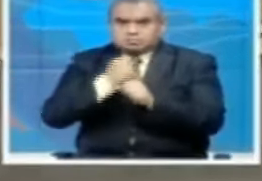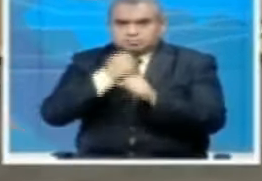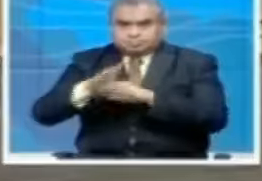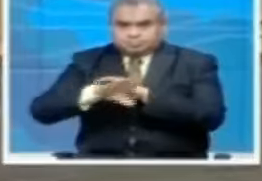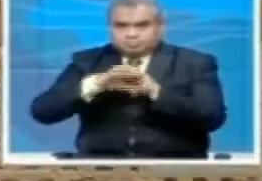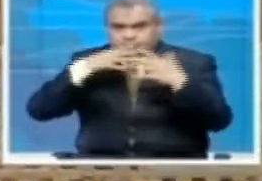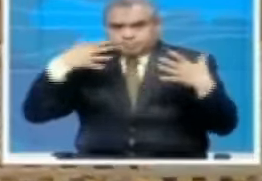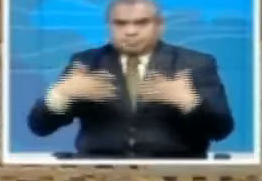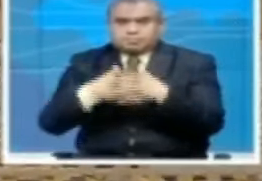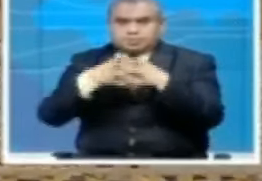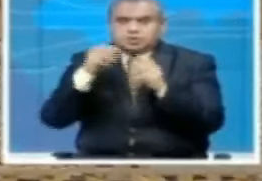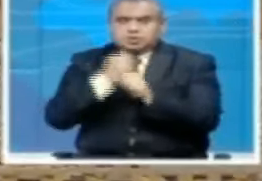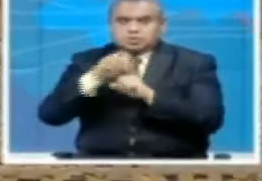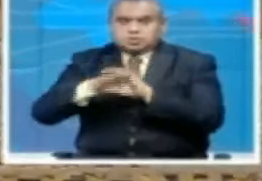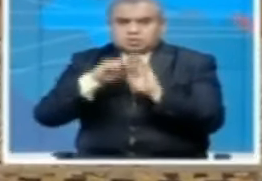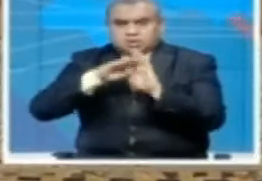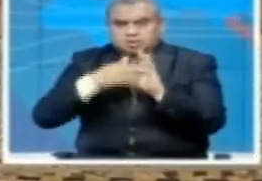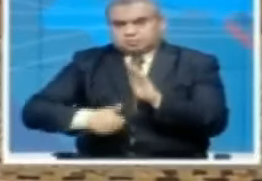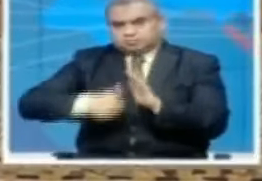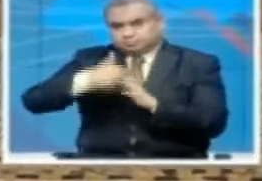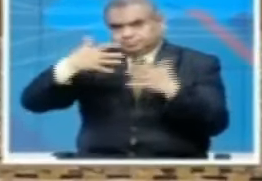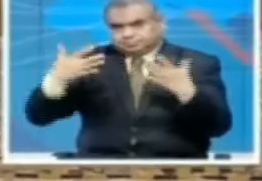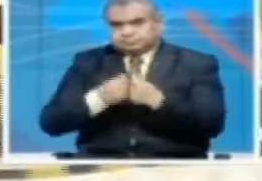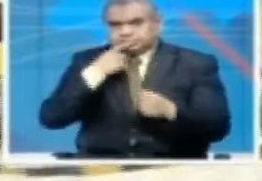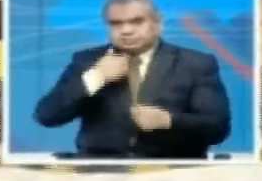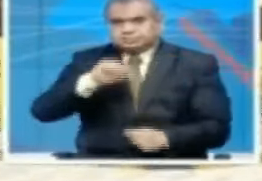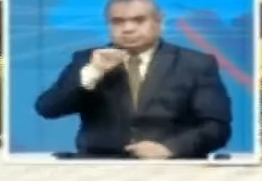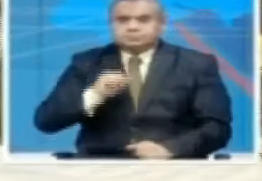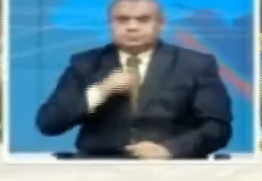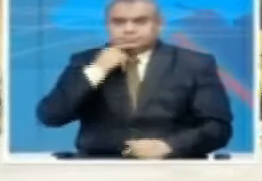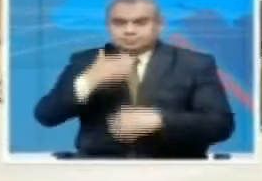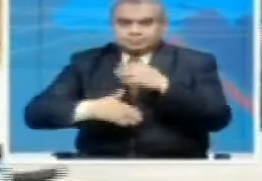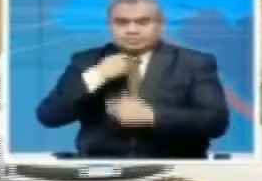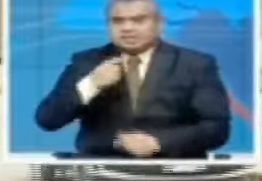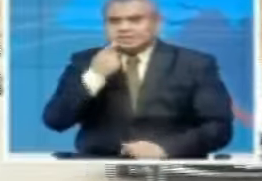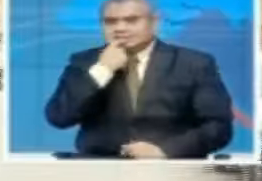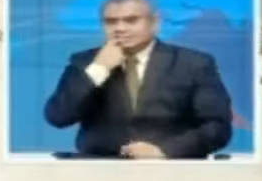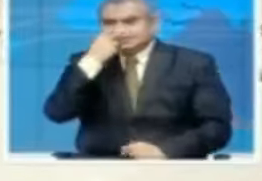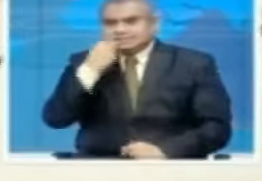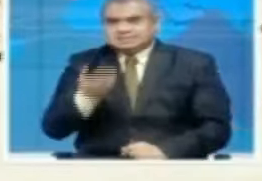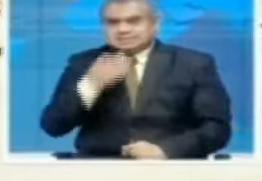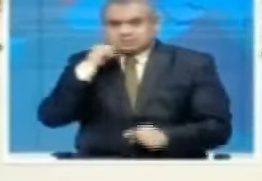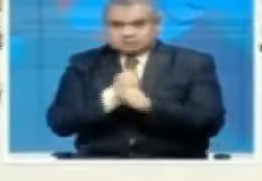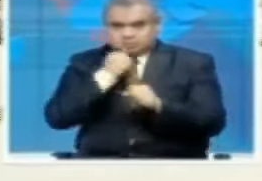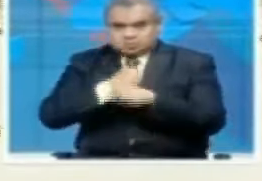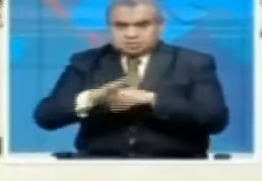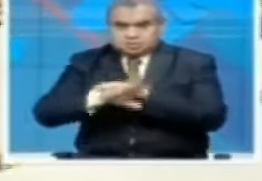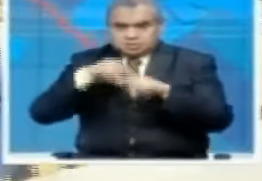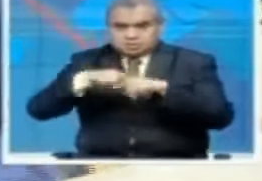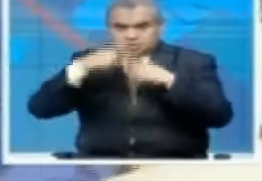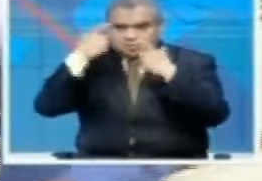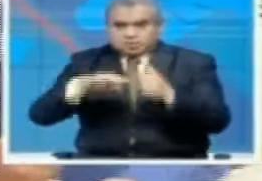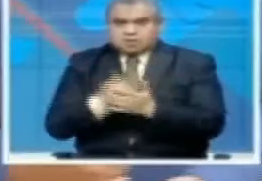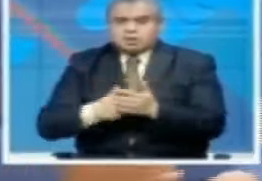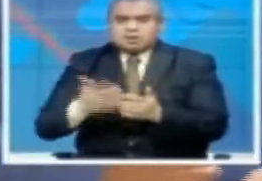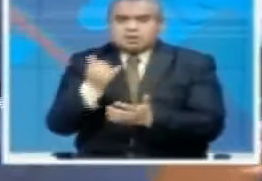متنفسا يقضي على أي مخططات عدائية. بعد سنوات خاضتها الدولة في حربها ضد الإرهاب، تأتي